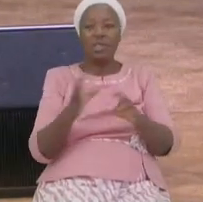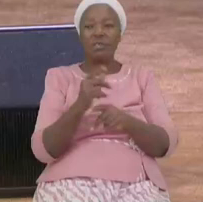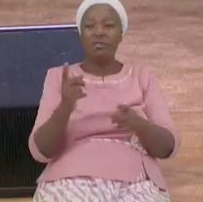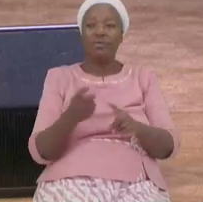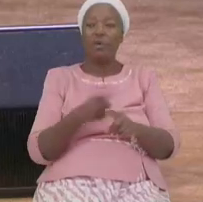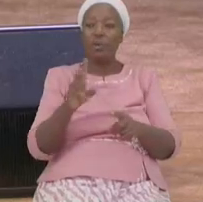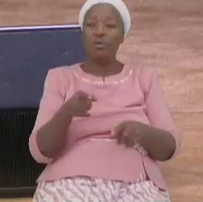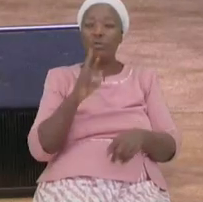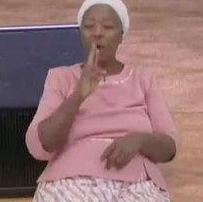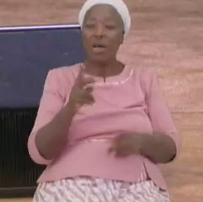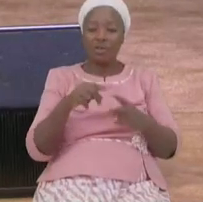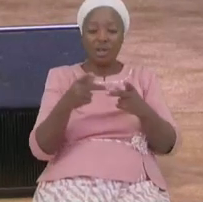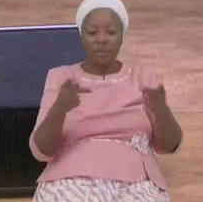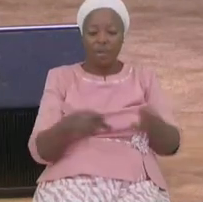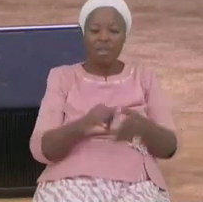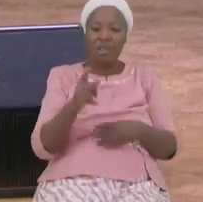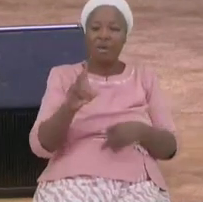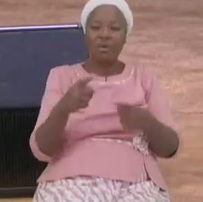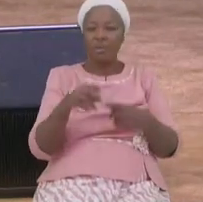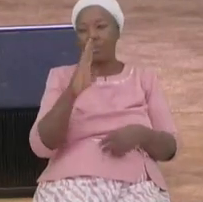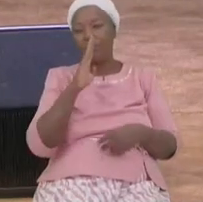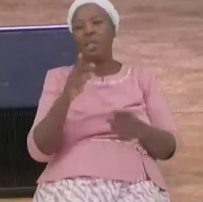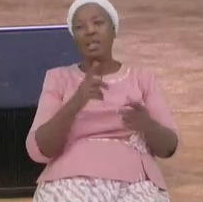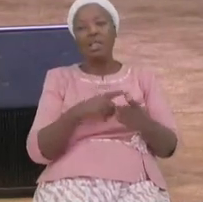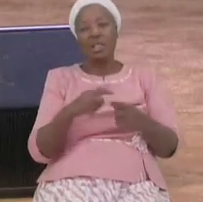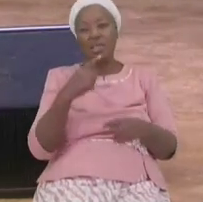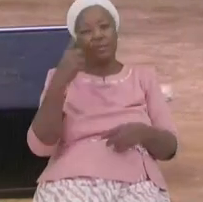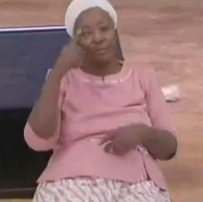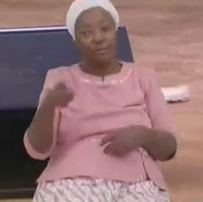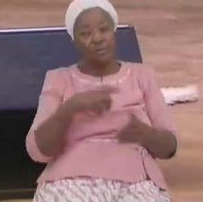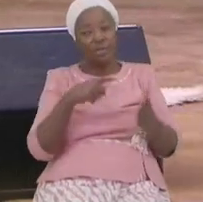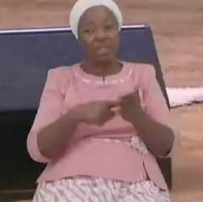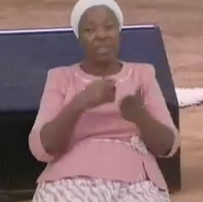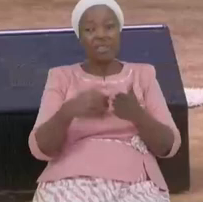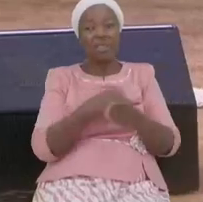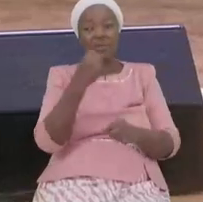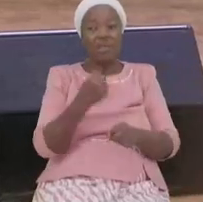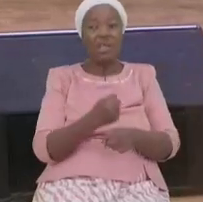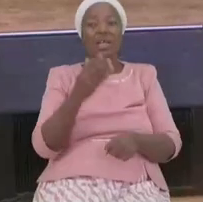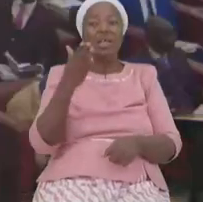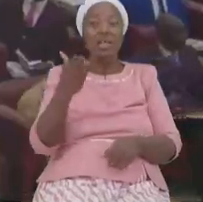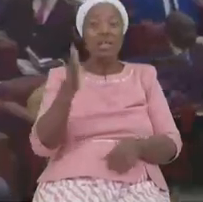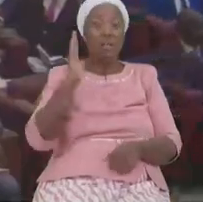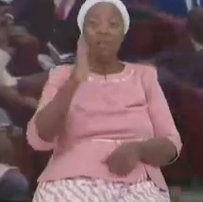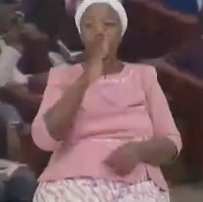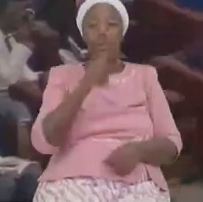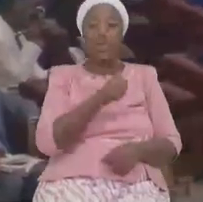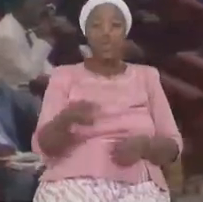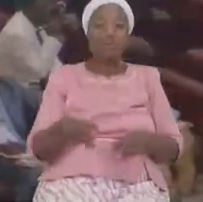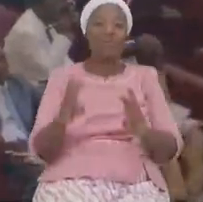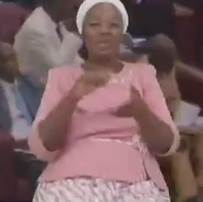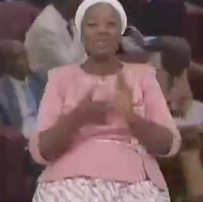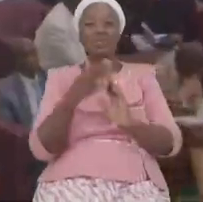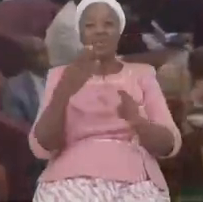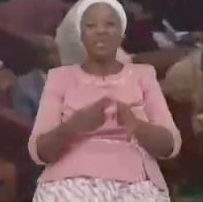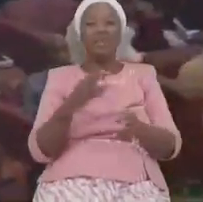être. Et dit, pour vous cette année, il y aura une route. Elle sera appelée